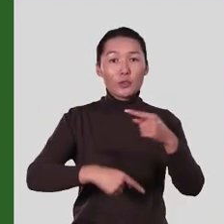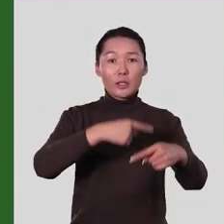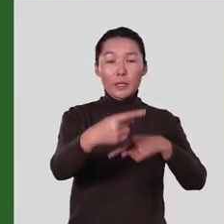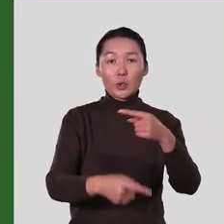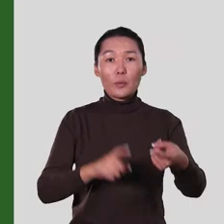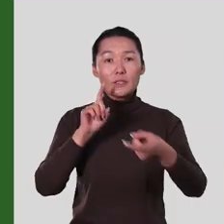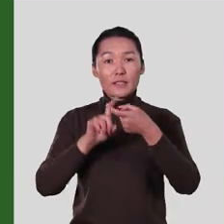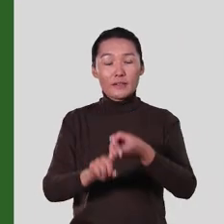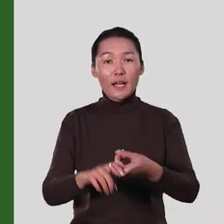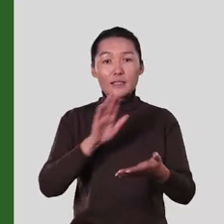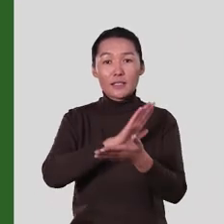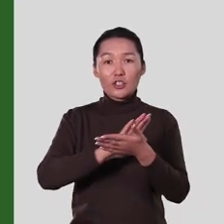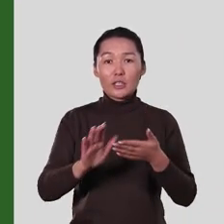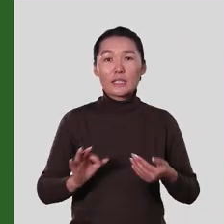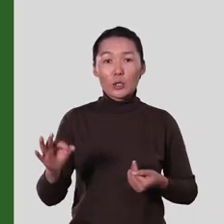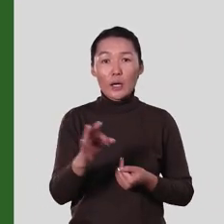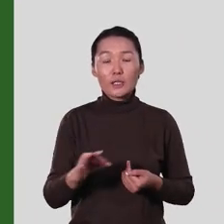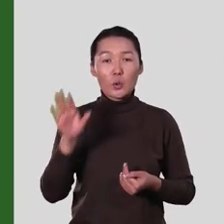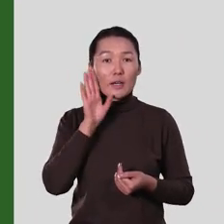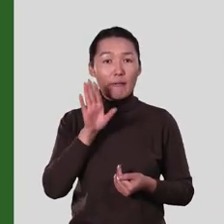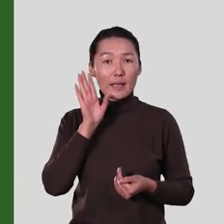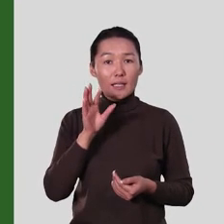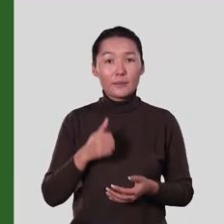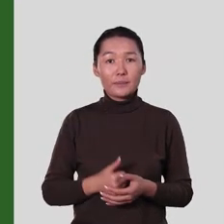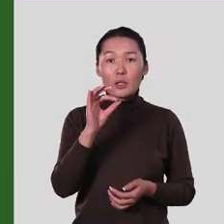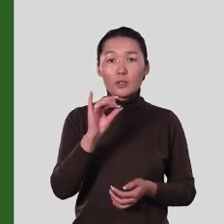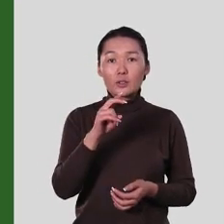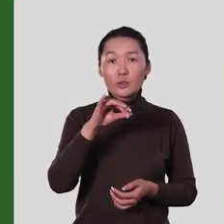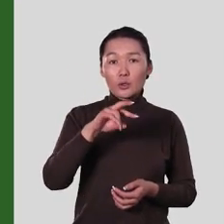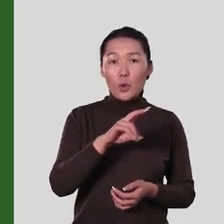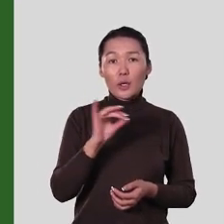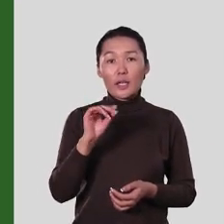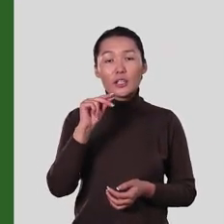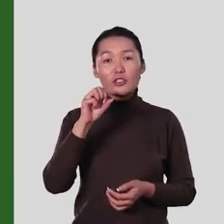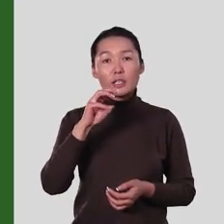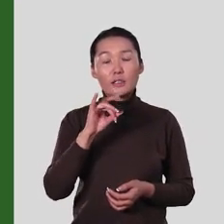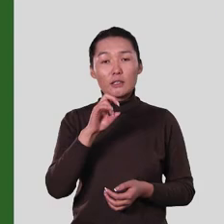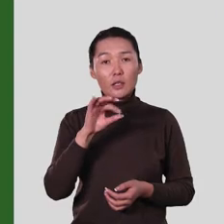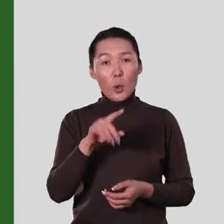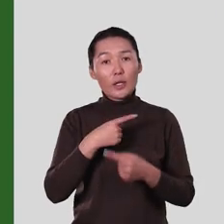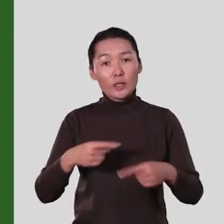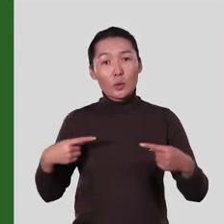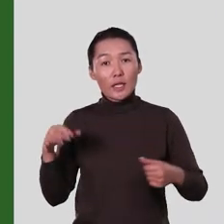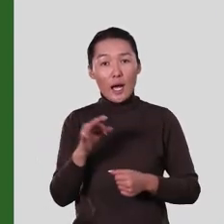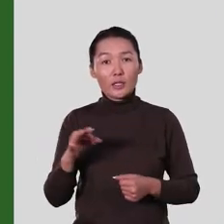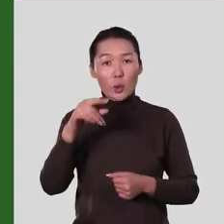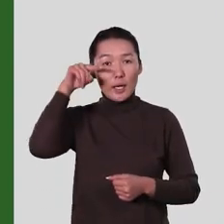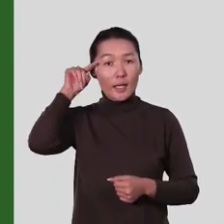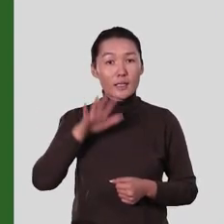с чистотой озерной воды. Сонкёль и Чатыркёль и другие озера